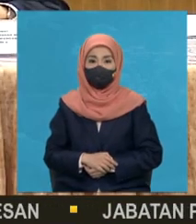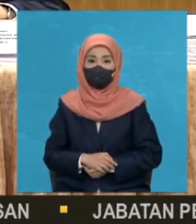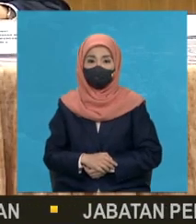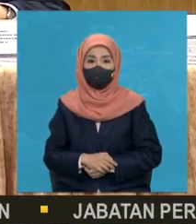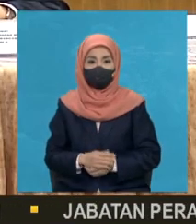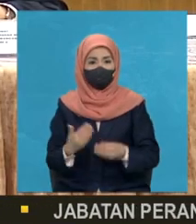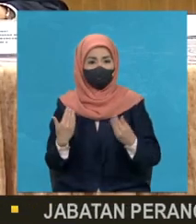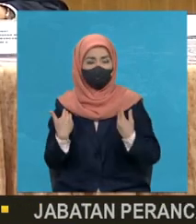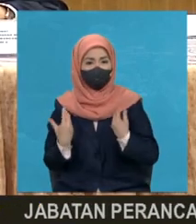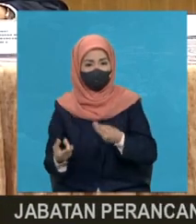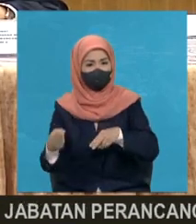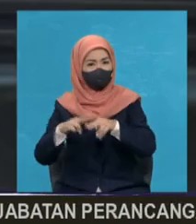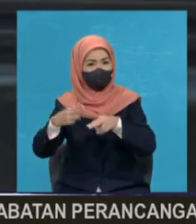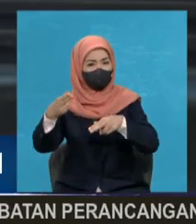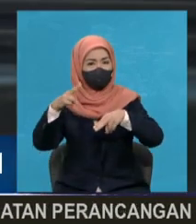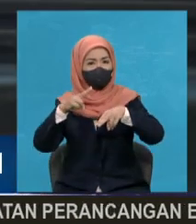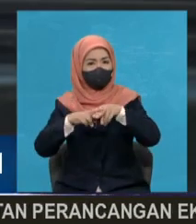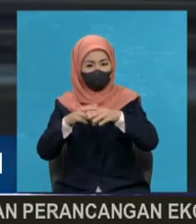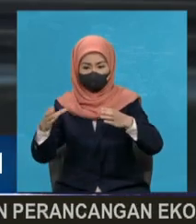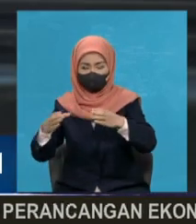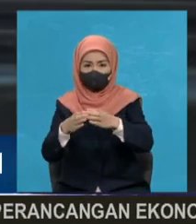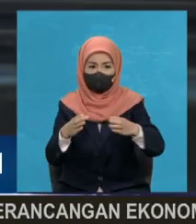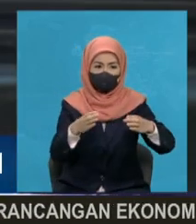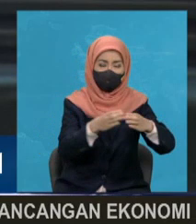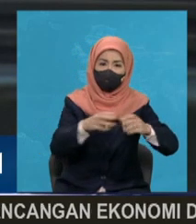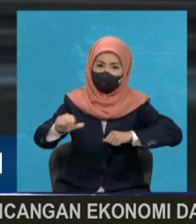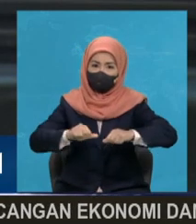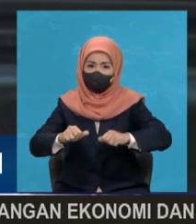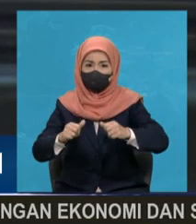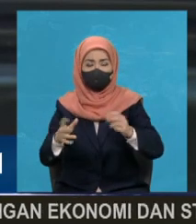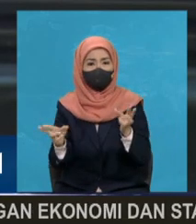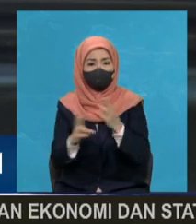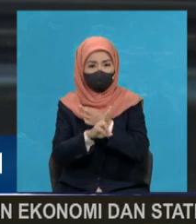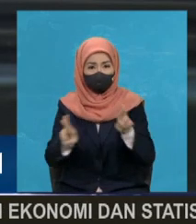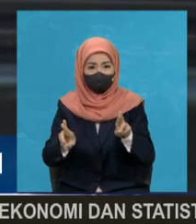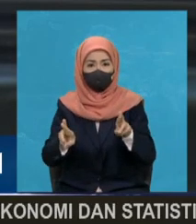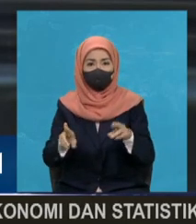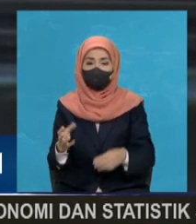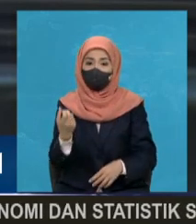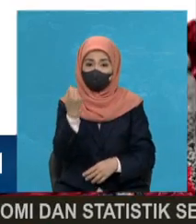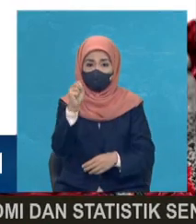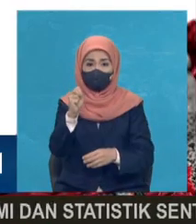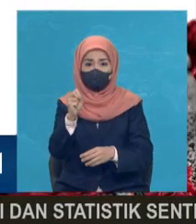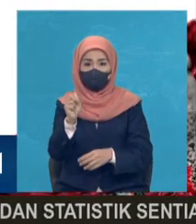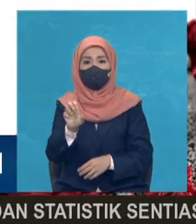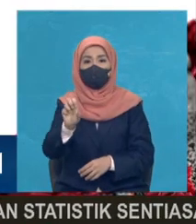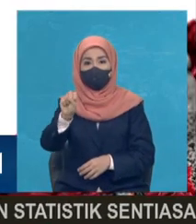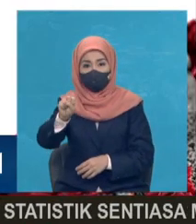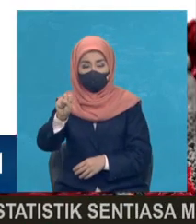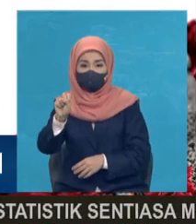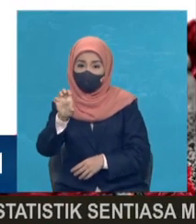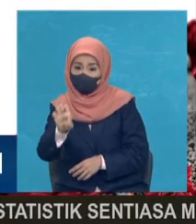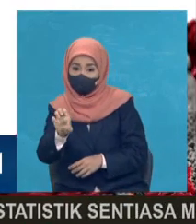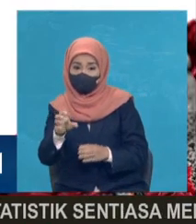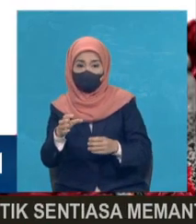Hai terdapat Ambon cash-cash Baru pada kelas-kelas taktis yang sedia ada 10 case bagiku sesempurna enak